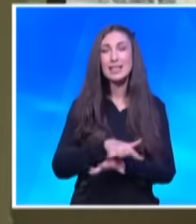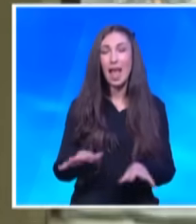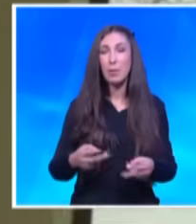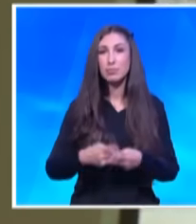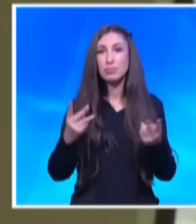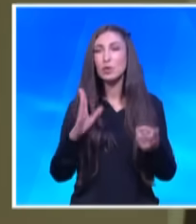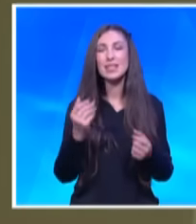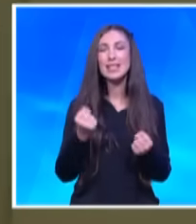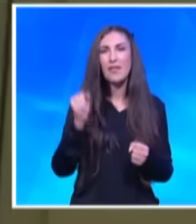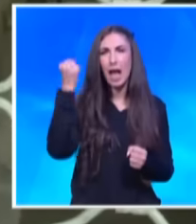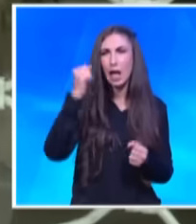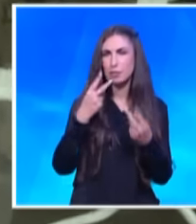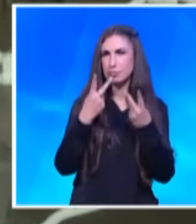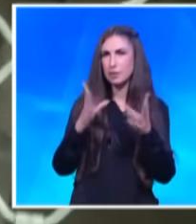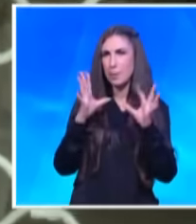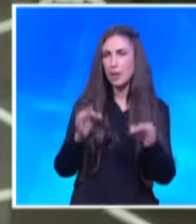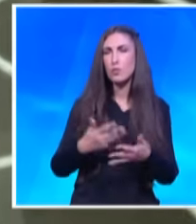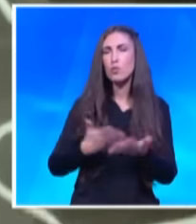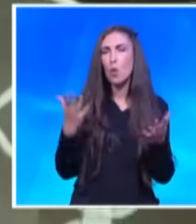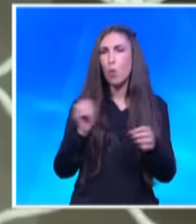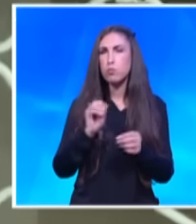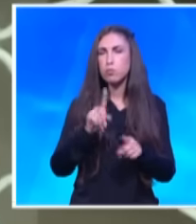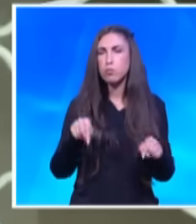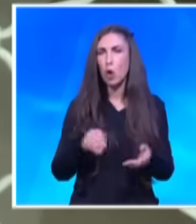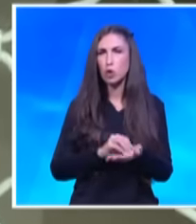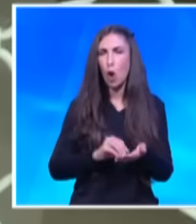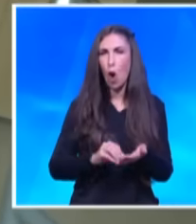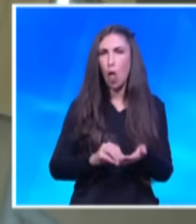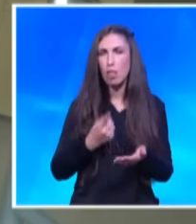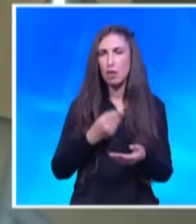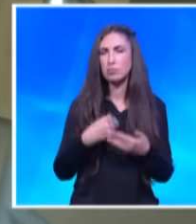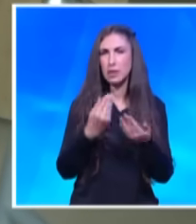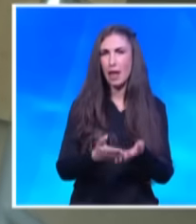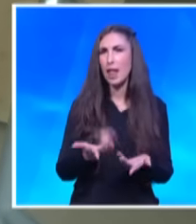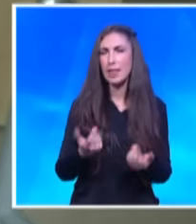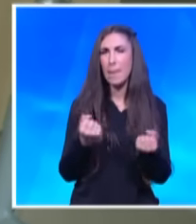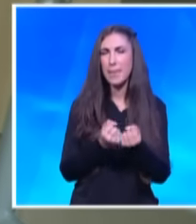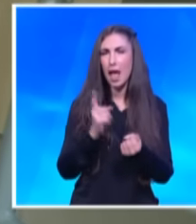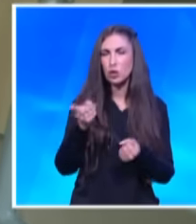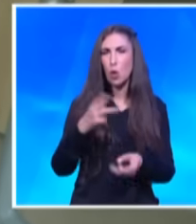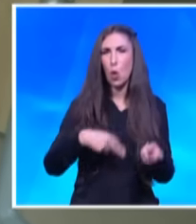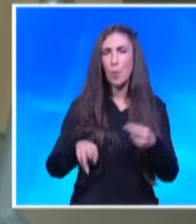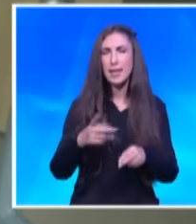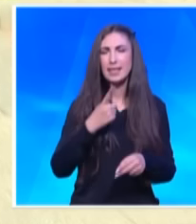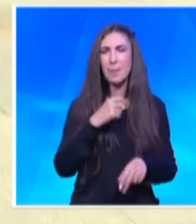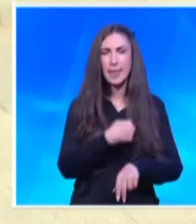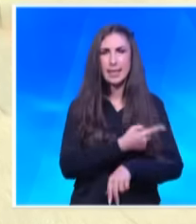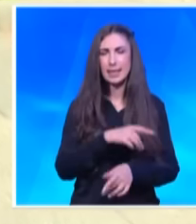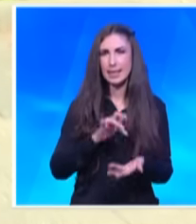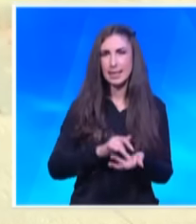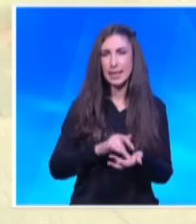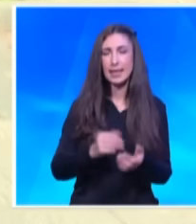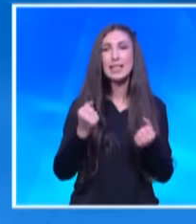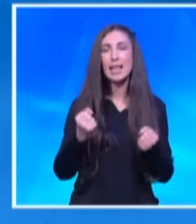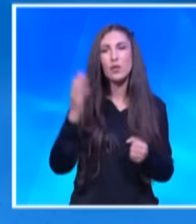като от здравната каса забелязват, че най-много протоколи за помощни средства в страната са издадени именно от комисия в медицинския център.